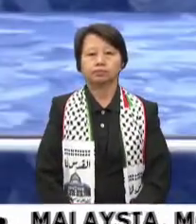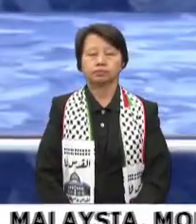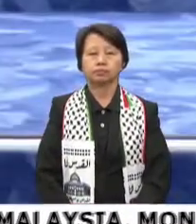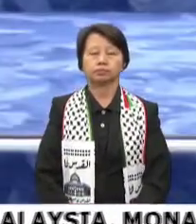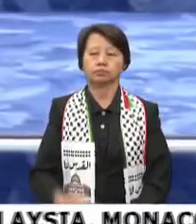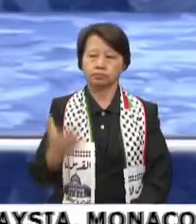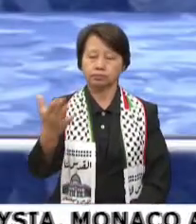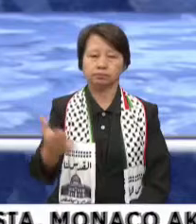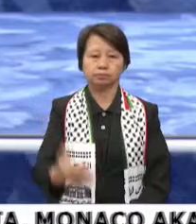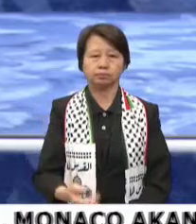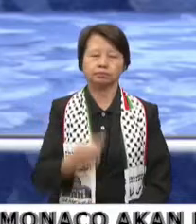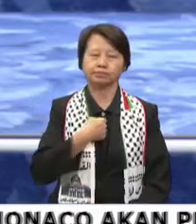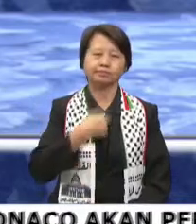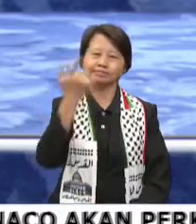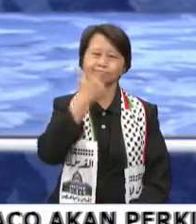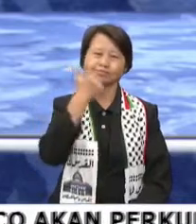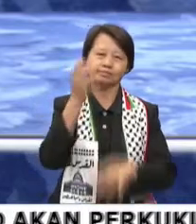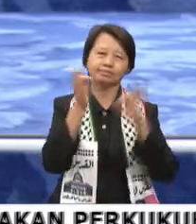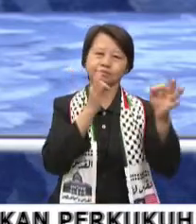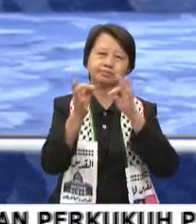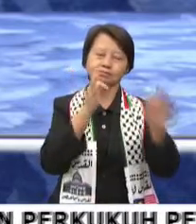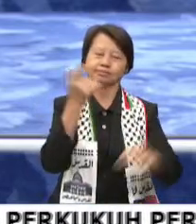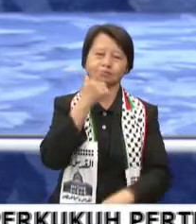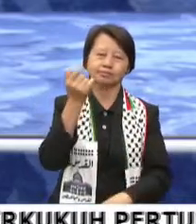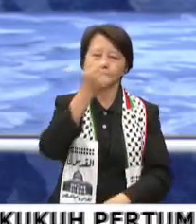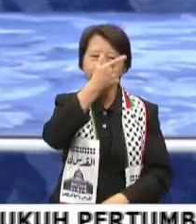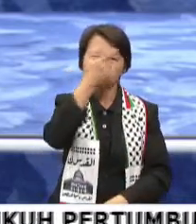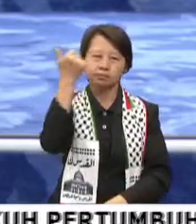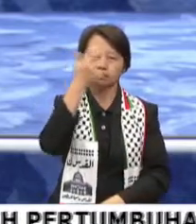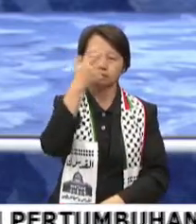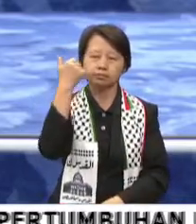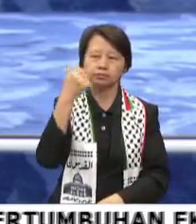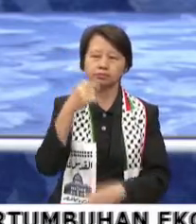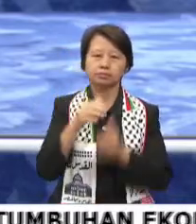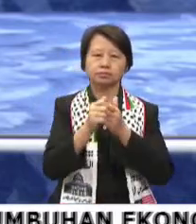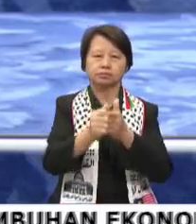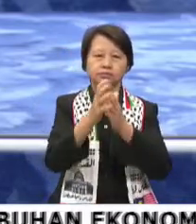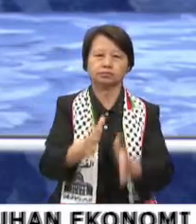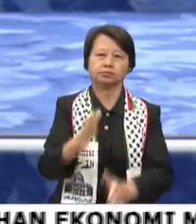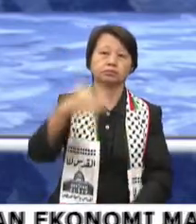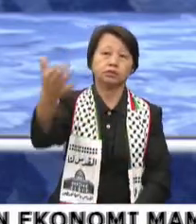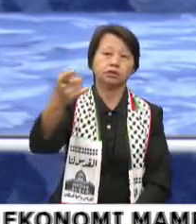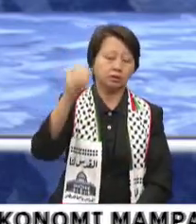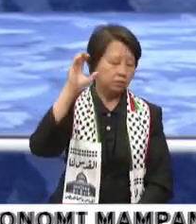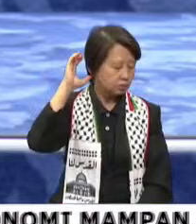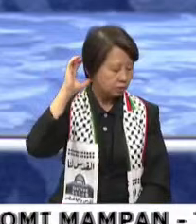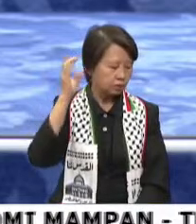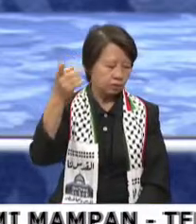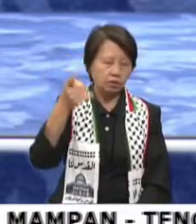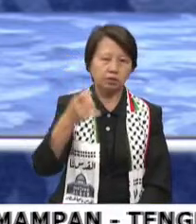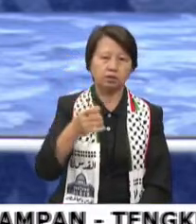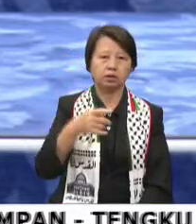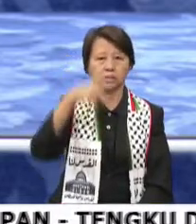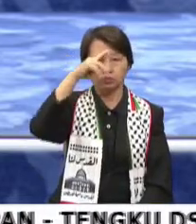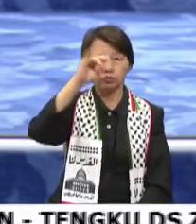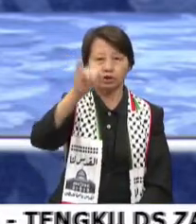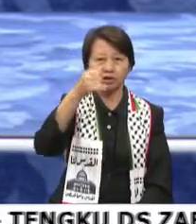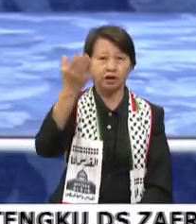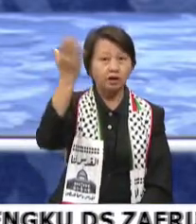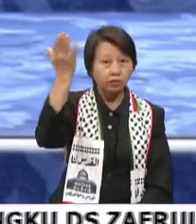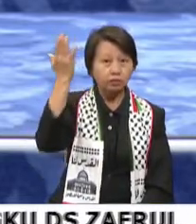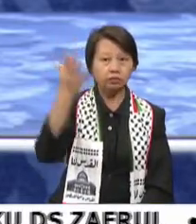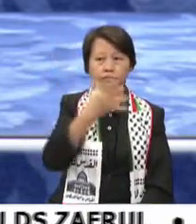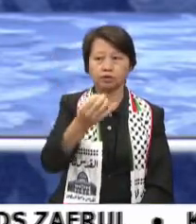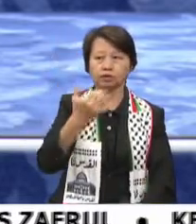kas saya tak mahu ulas kerana pimpinan sebelah sana pun dengar Putrajaya dulu